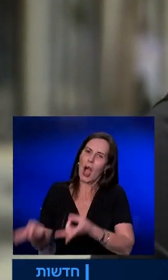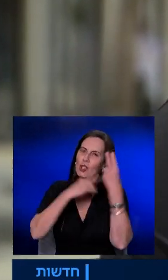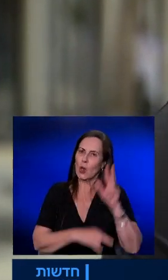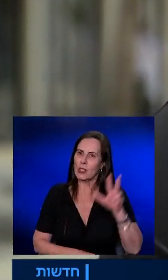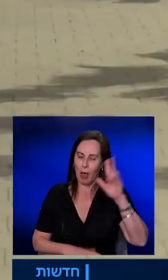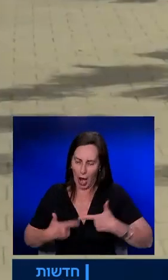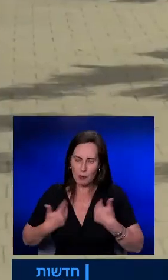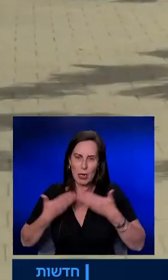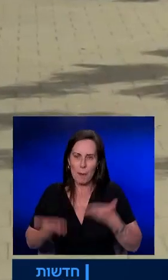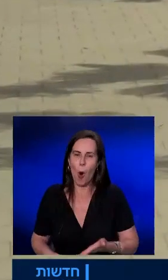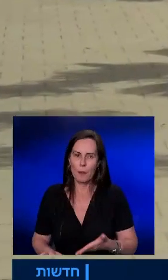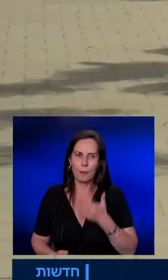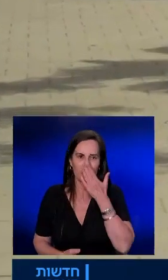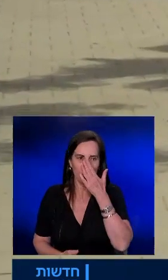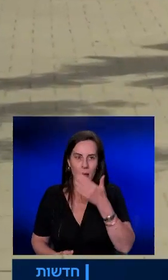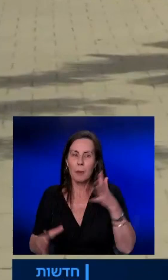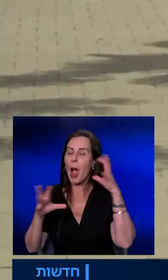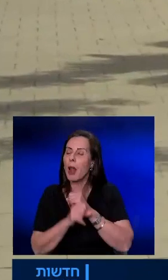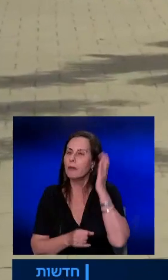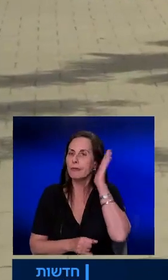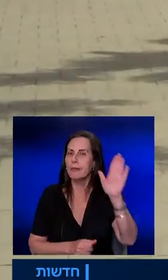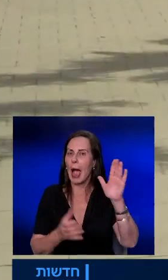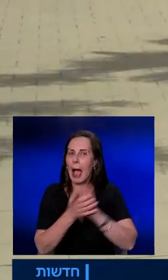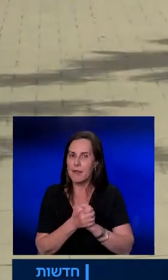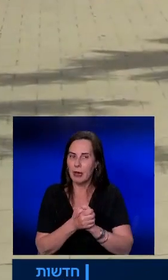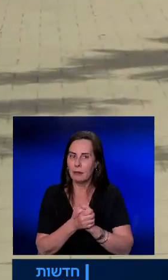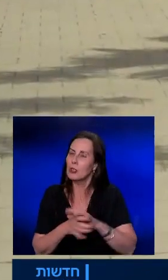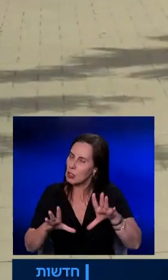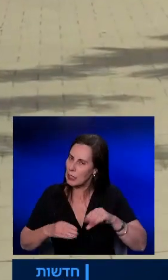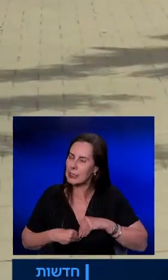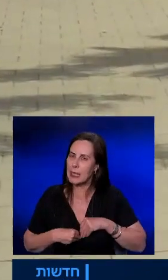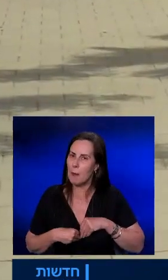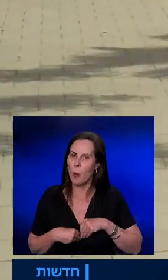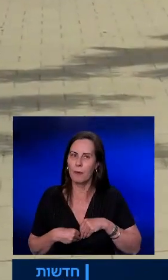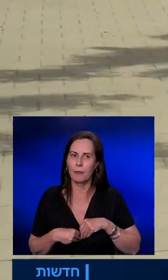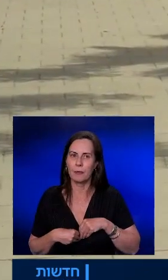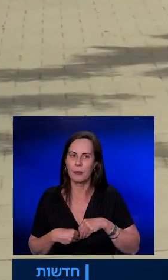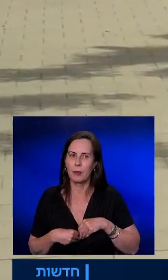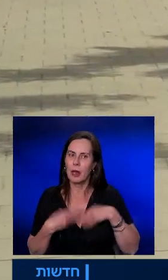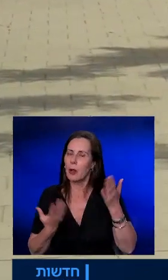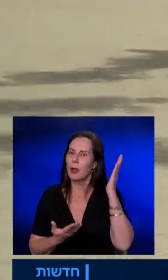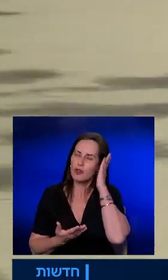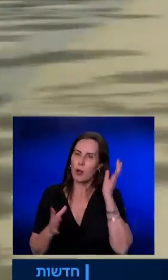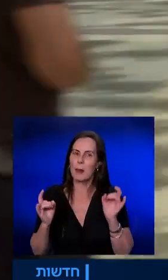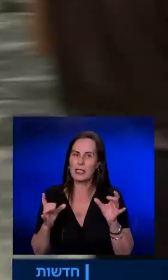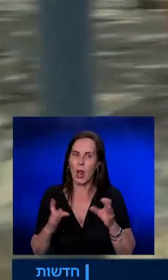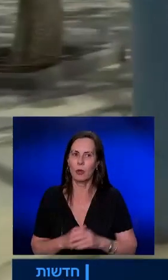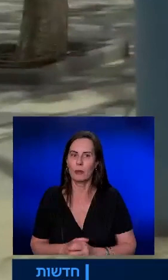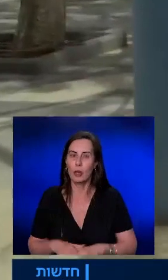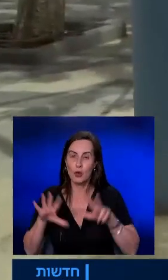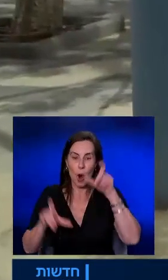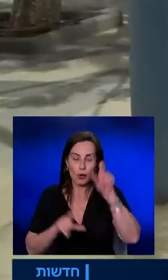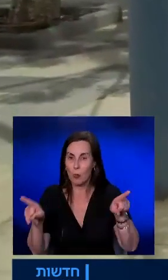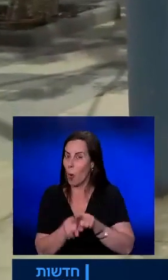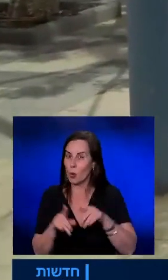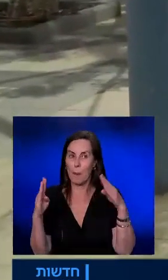החיים שלי פה. את הלילה הם העבירו אצל חברים ללימודים שהסכימו לקבל אותם, ולתת להם לישון בסלון דירתם, שמונה